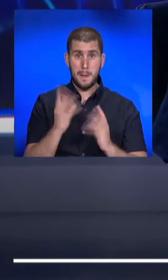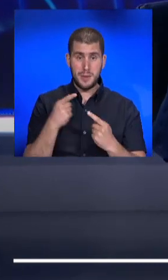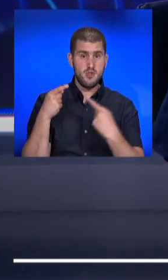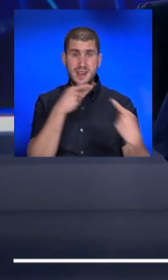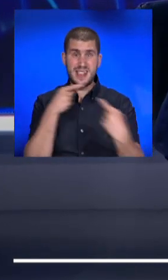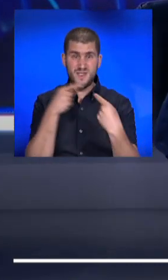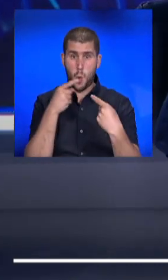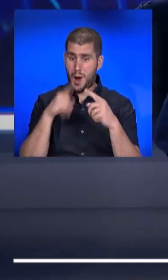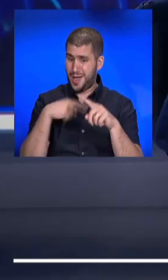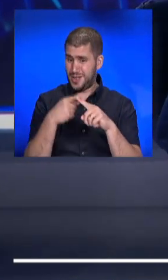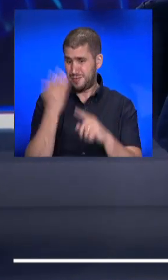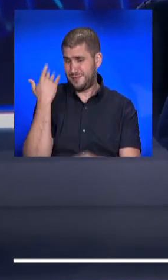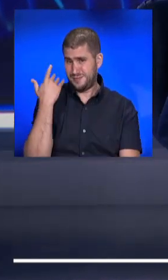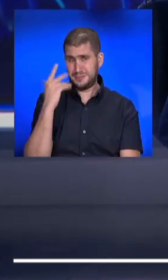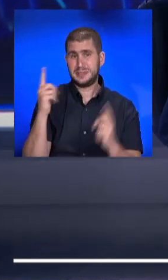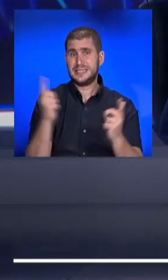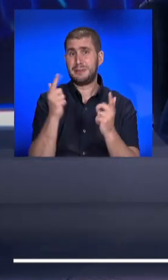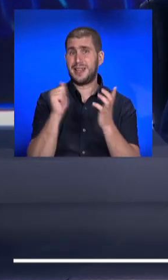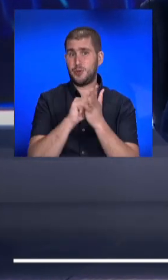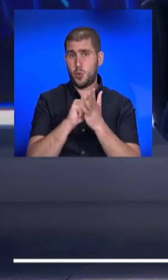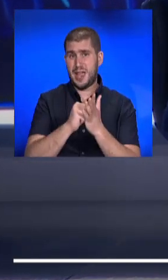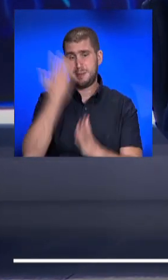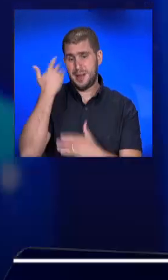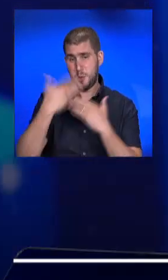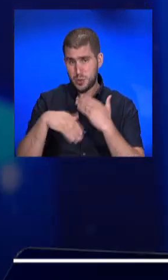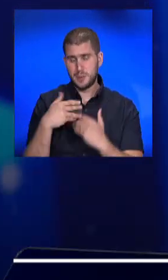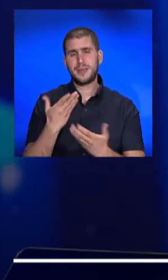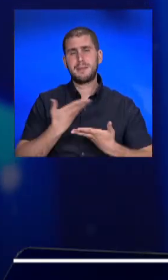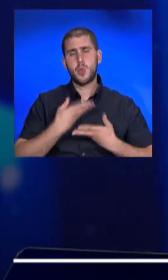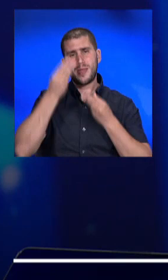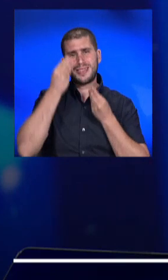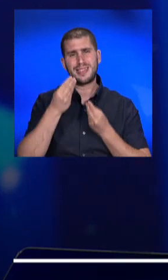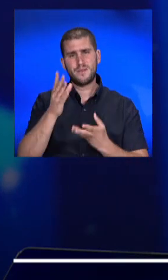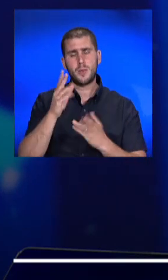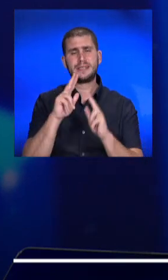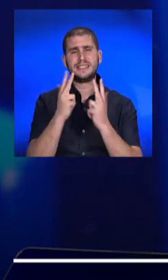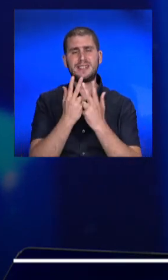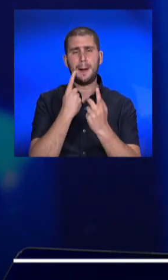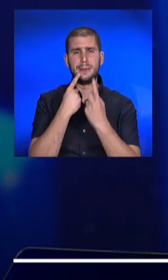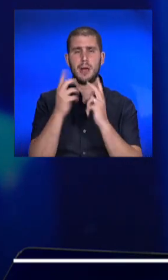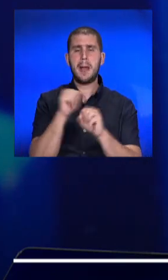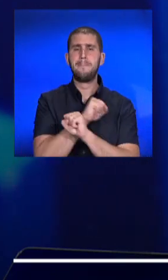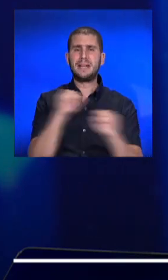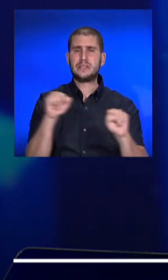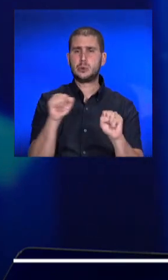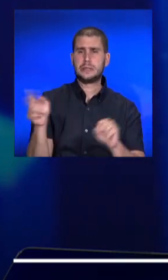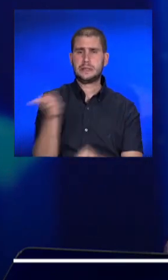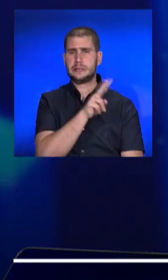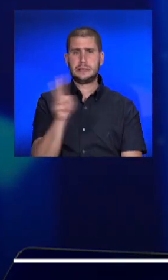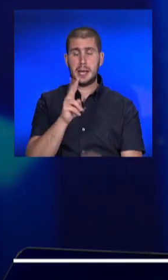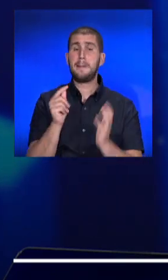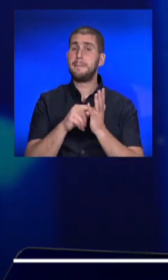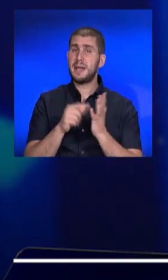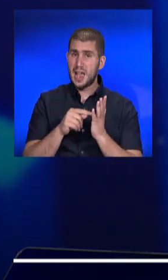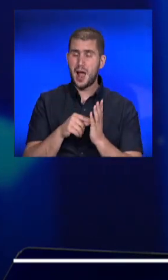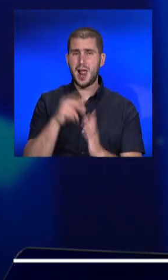עליו עד רגע לפני מסיבת העיתונאים. קיבלנו את הדיווחים בין צוותי המסע ומתן על פיצוץ בין היתר בגלל שמהצד